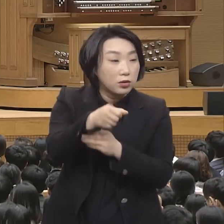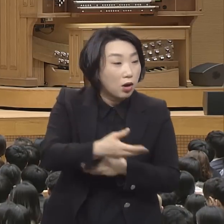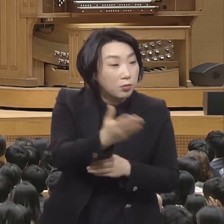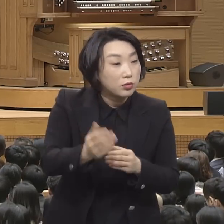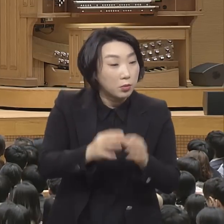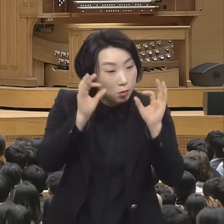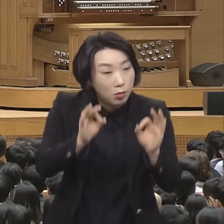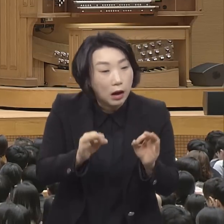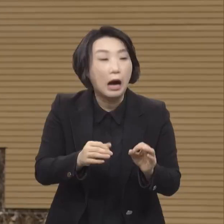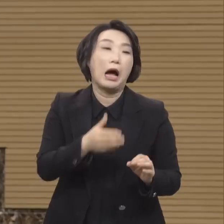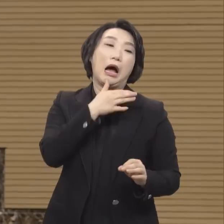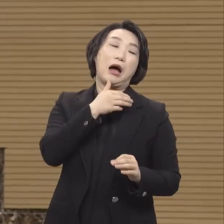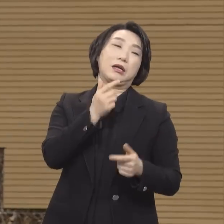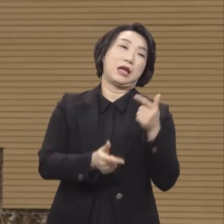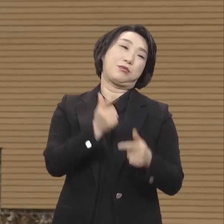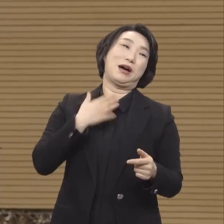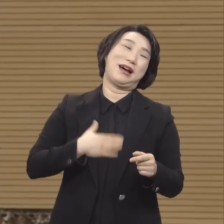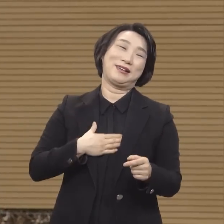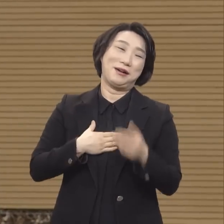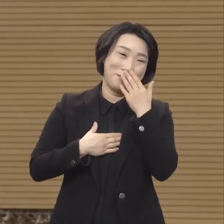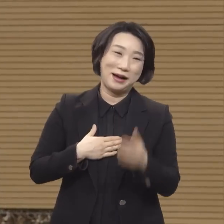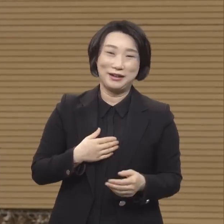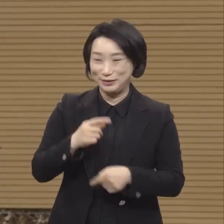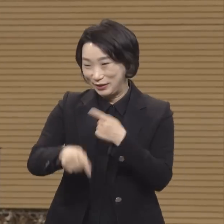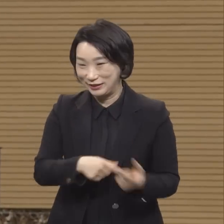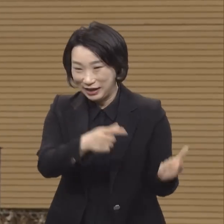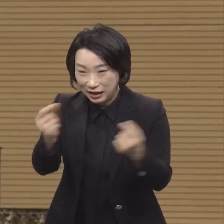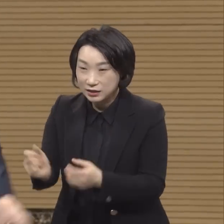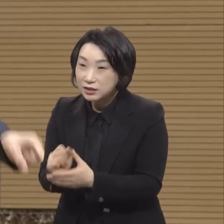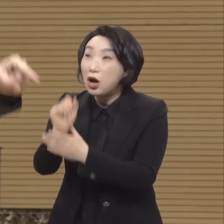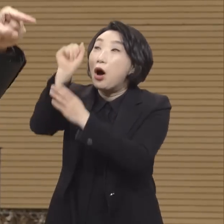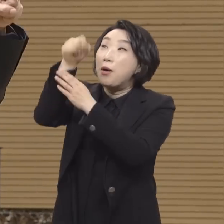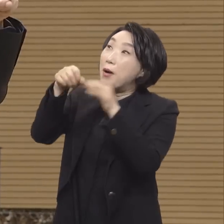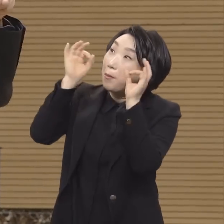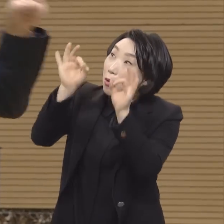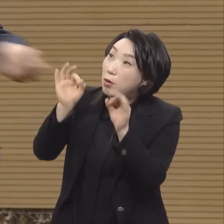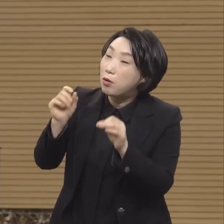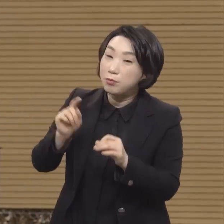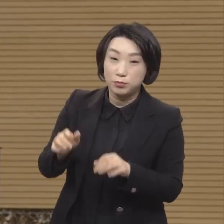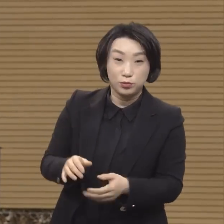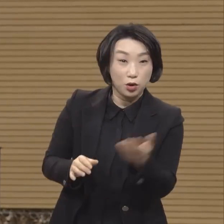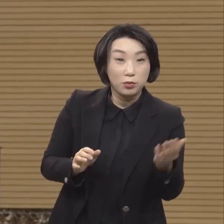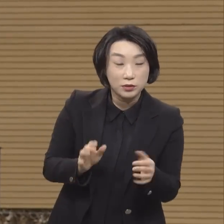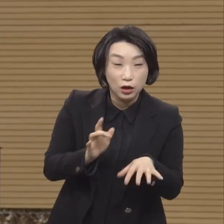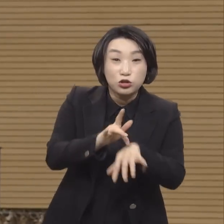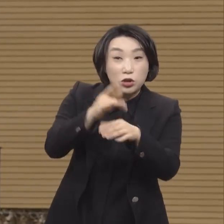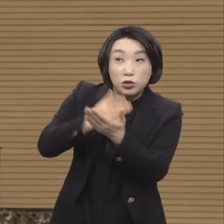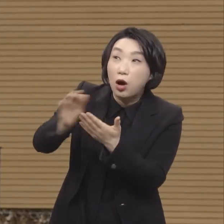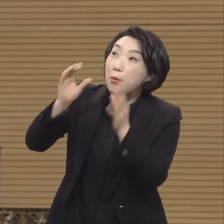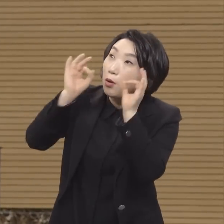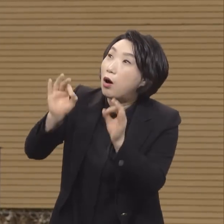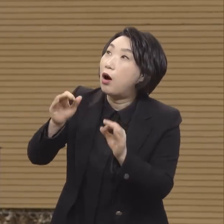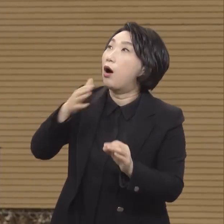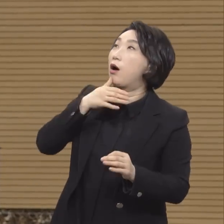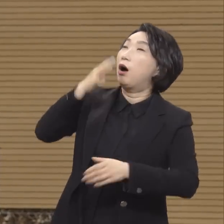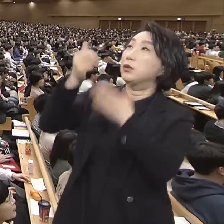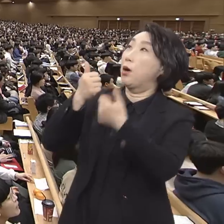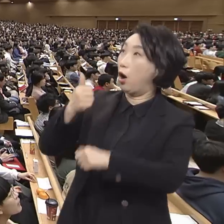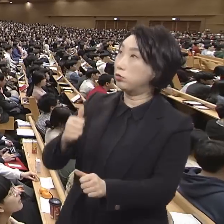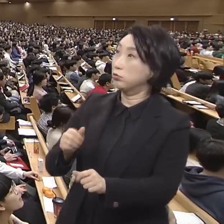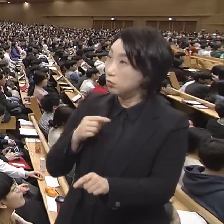안다. 같이 열매를 보면, 아, 귀신 떠나가는 걸 보면 능력 있는 하나님의 아들임을 알지 않냐 이